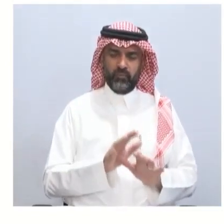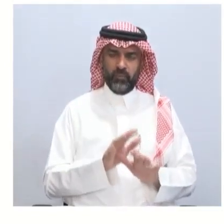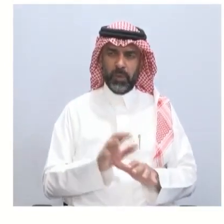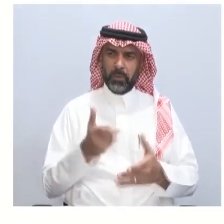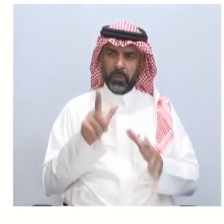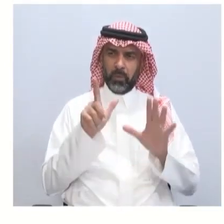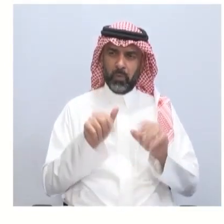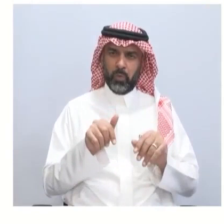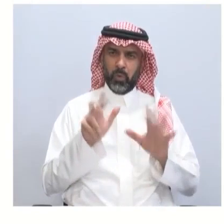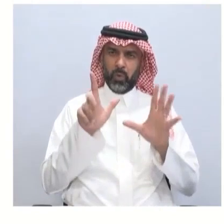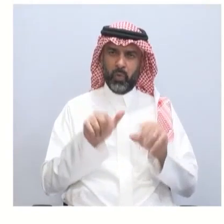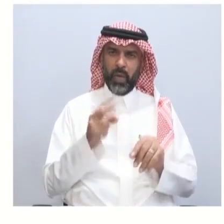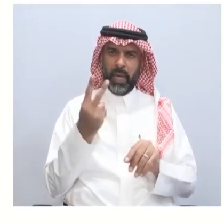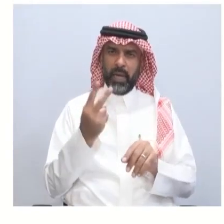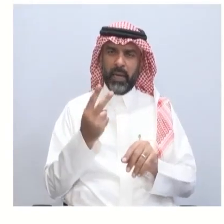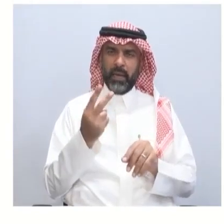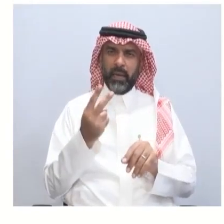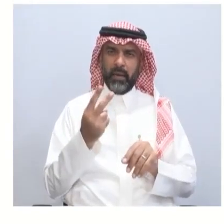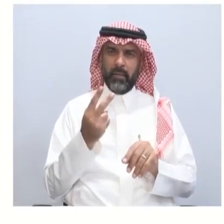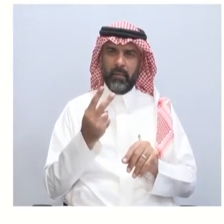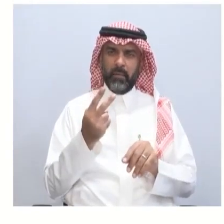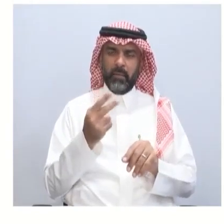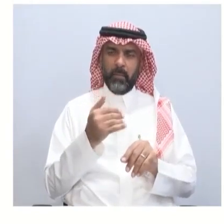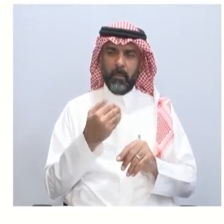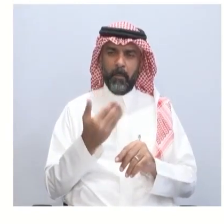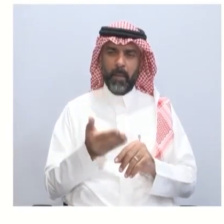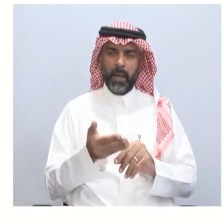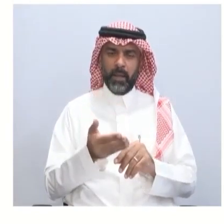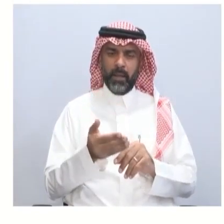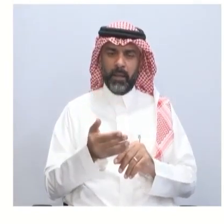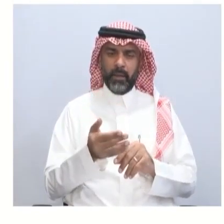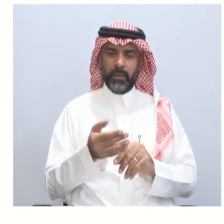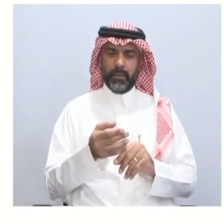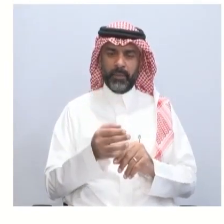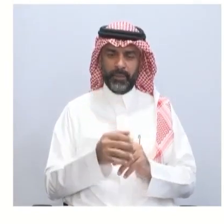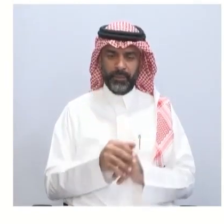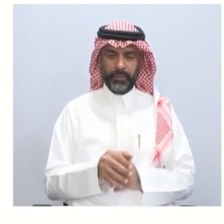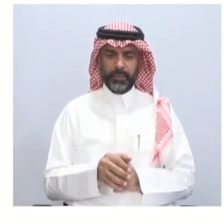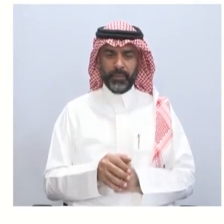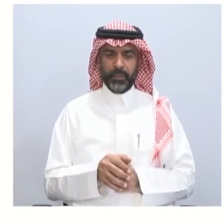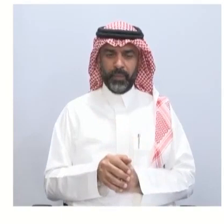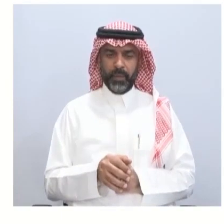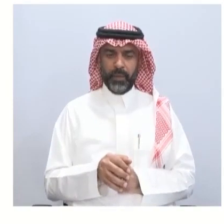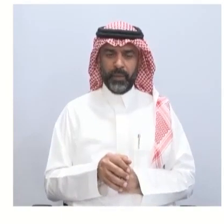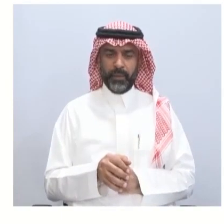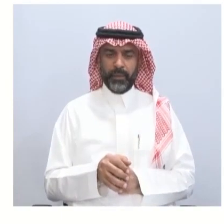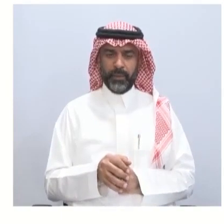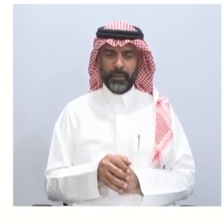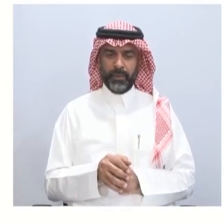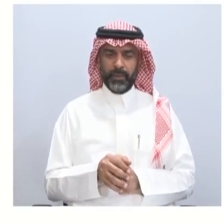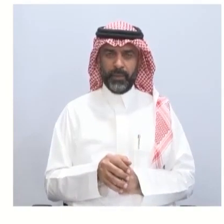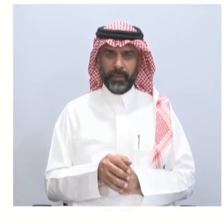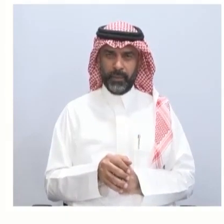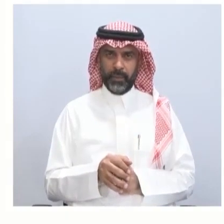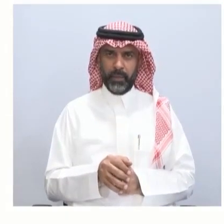الزمن خرج بعد ذلك من اتذكرون ما ذكرناه في الدرس ما قبل ممتازين